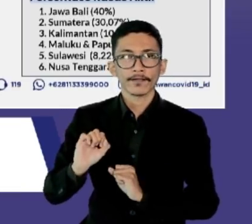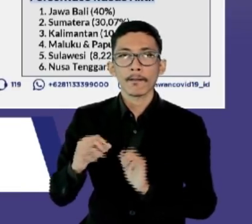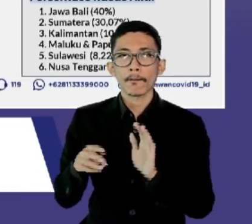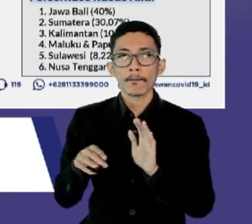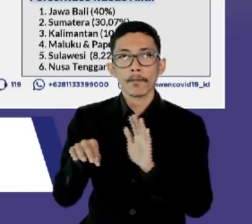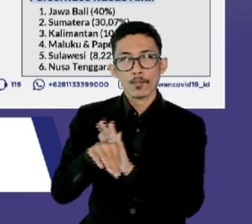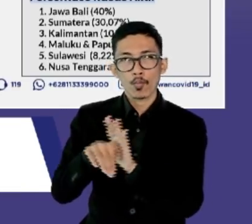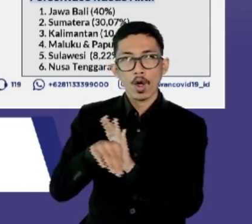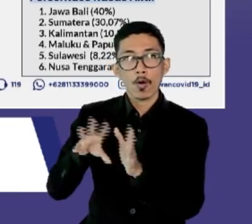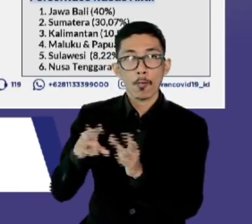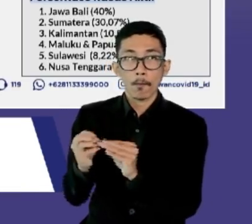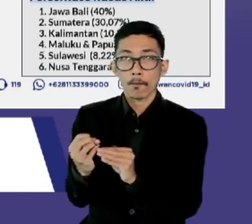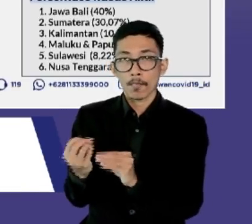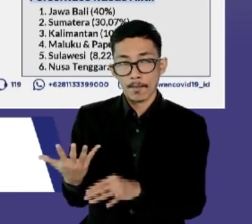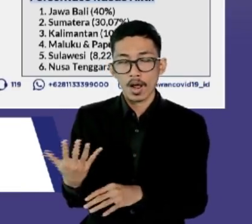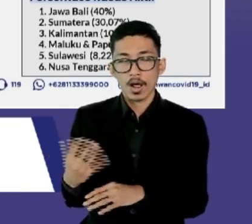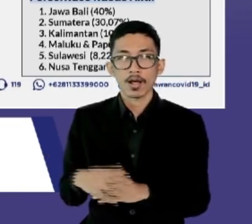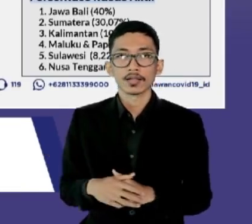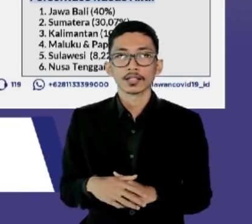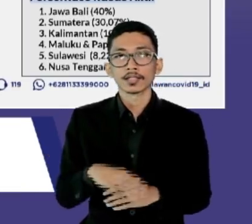sebesar 13.367